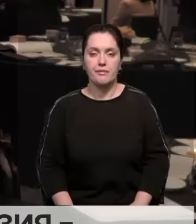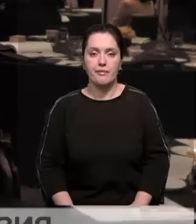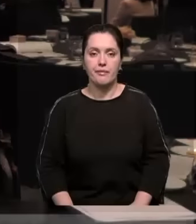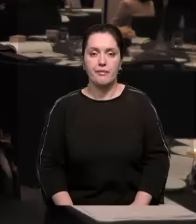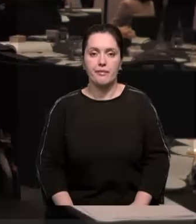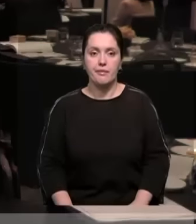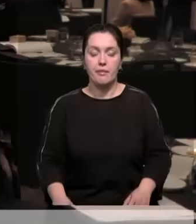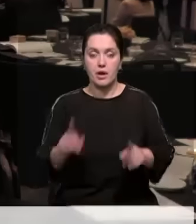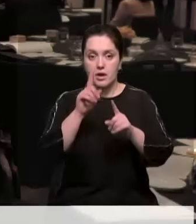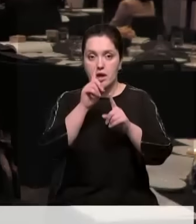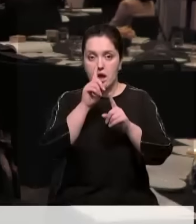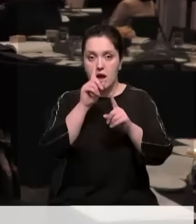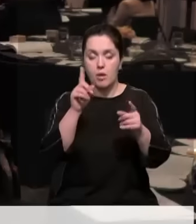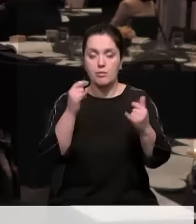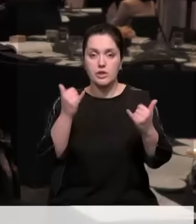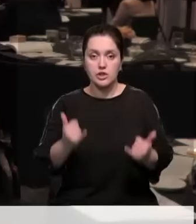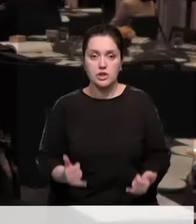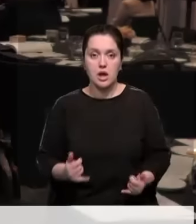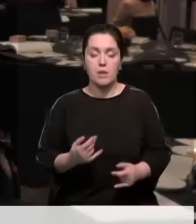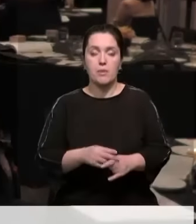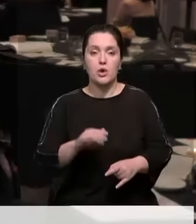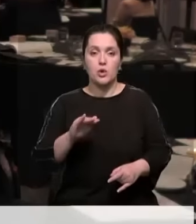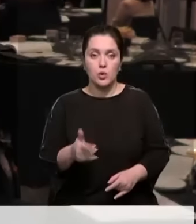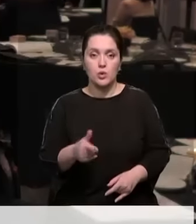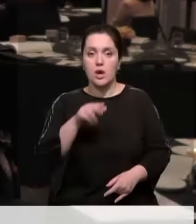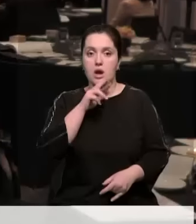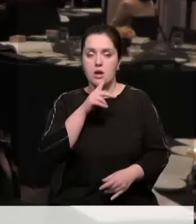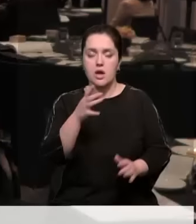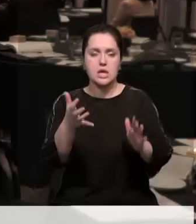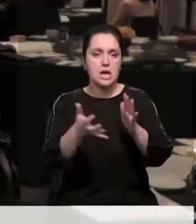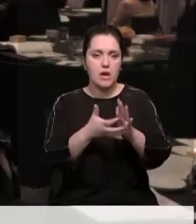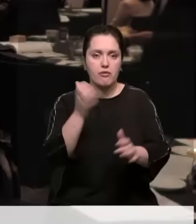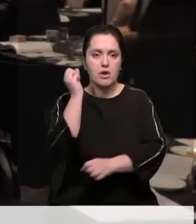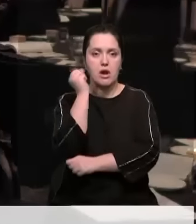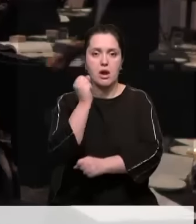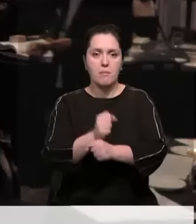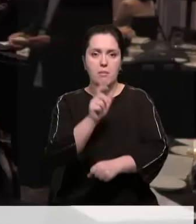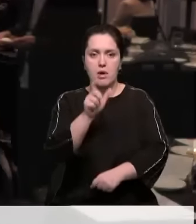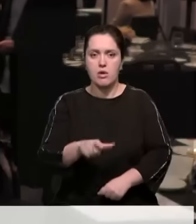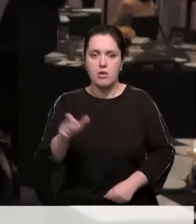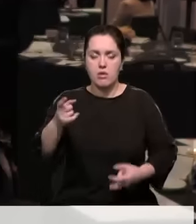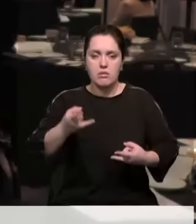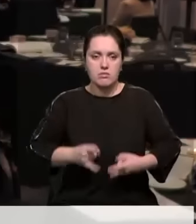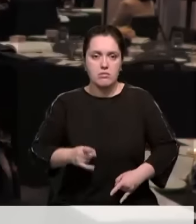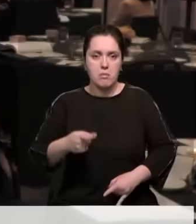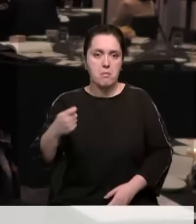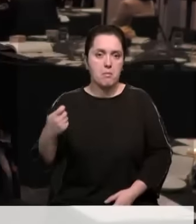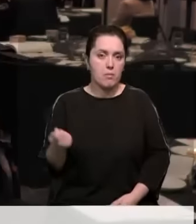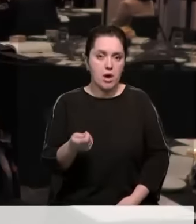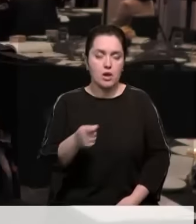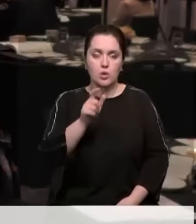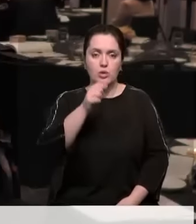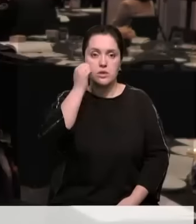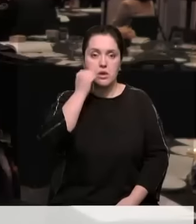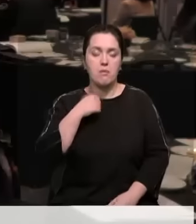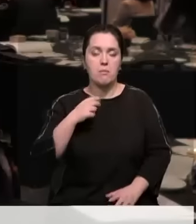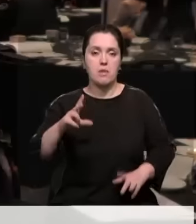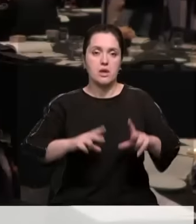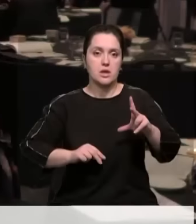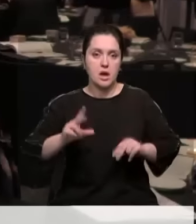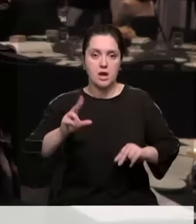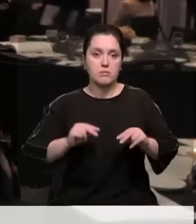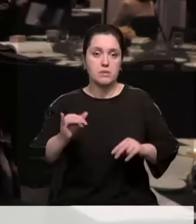Особенно сейчас, когда регионам Южной Кореи не хватает рабочей силы из-за низкой рождаемости и старения населения, мы надеемся, что